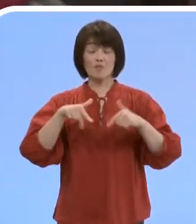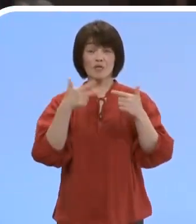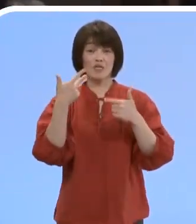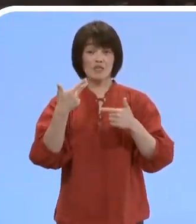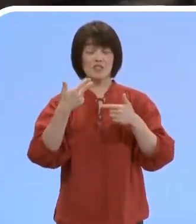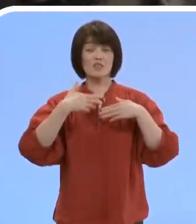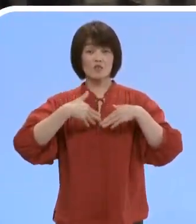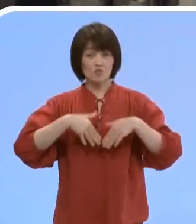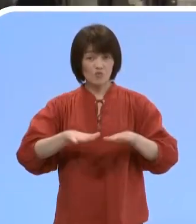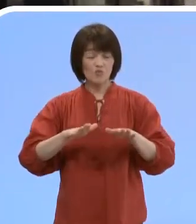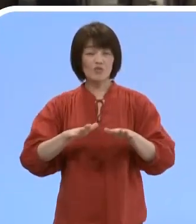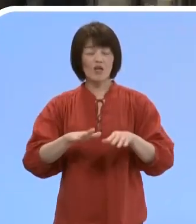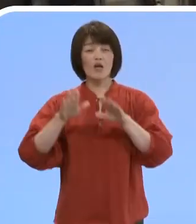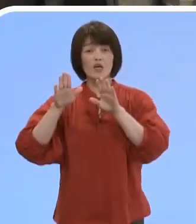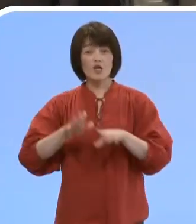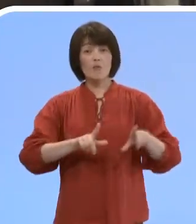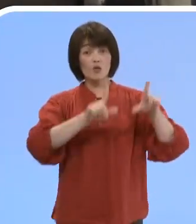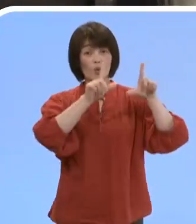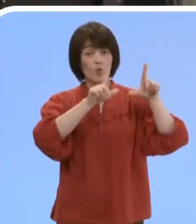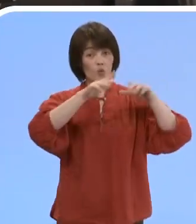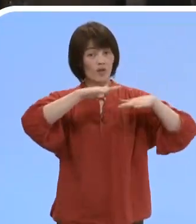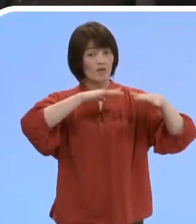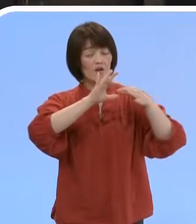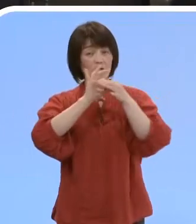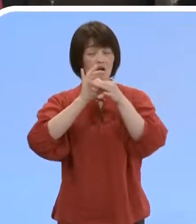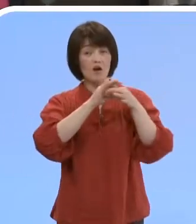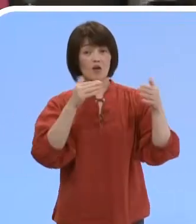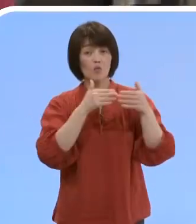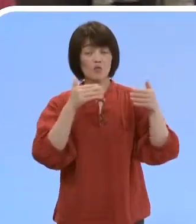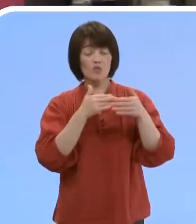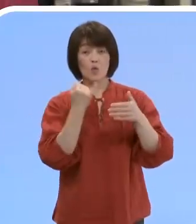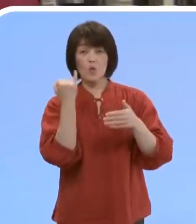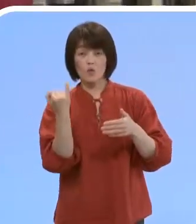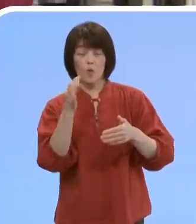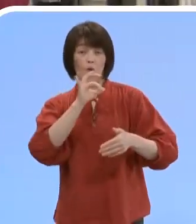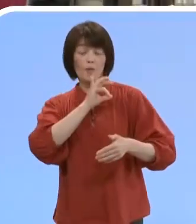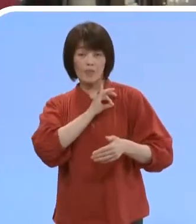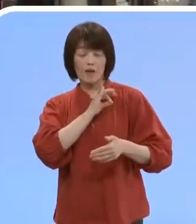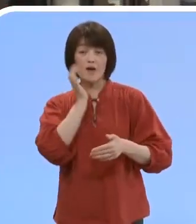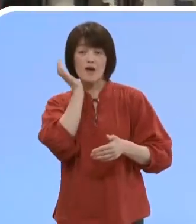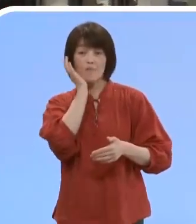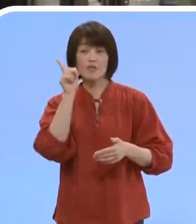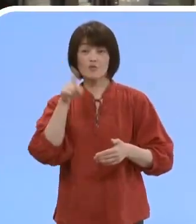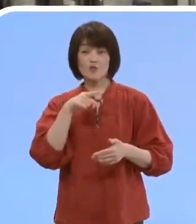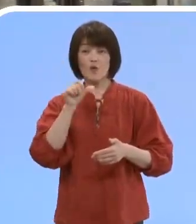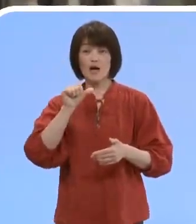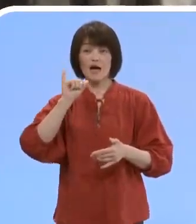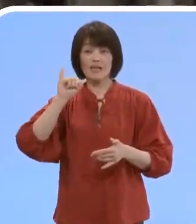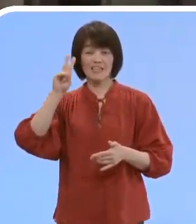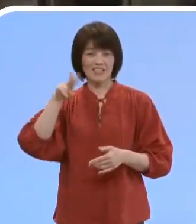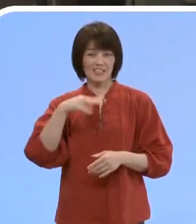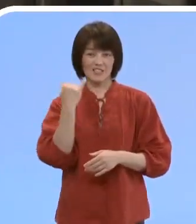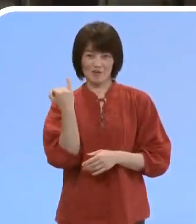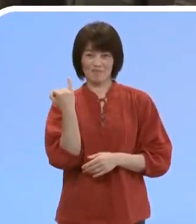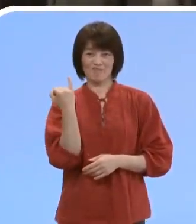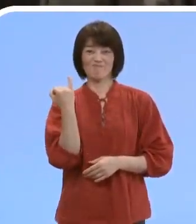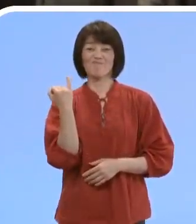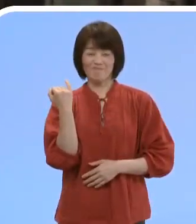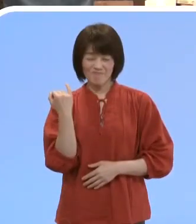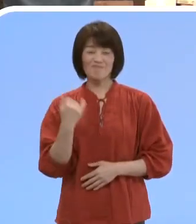三木市出身で今は東京でデザイン関係の仕事をしている水野まなりさん。